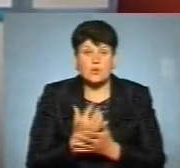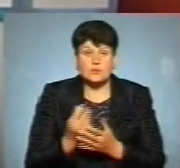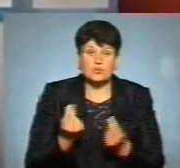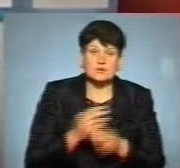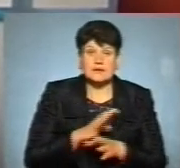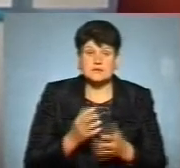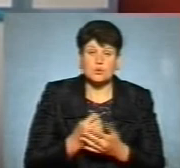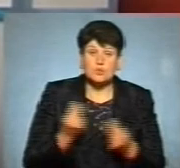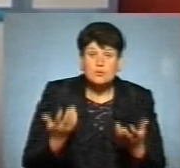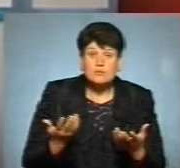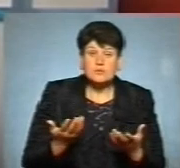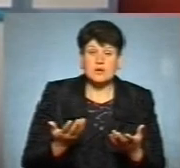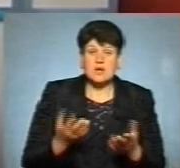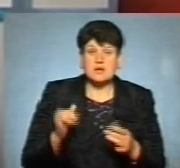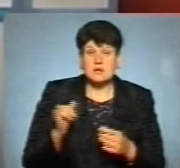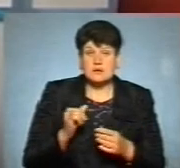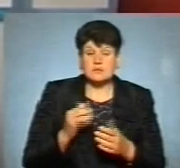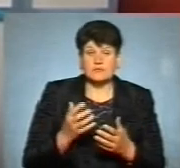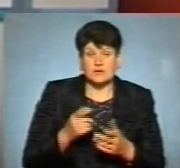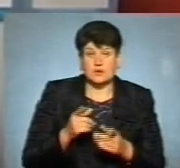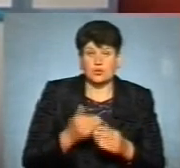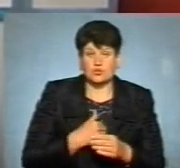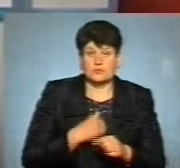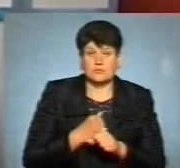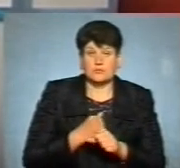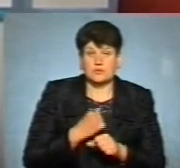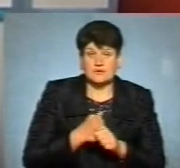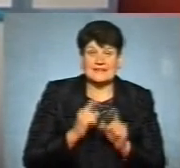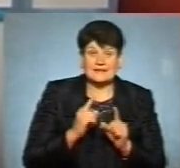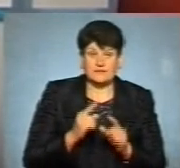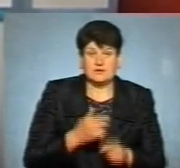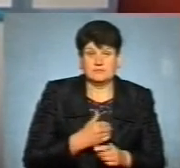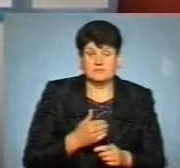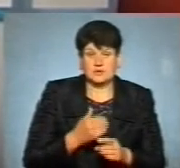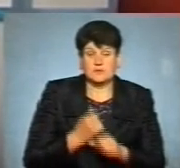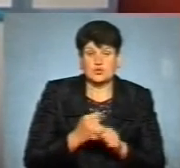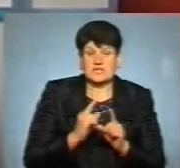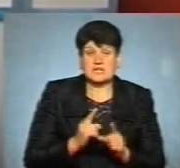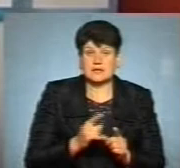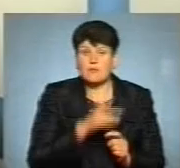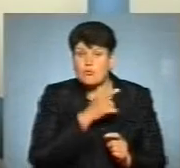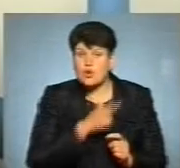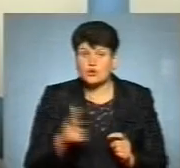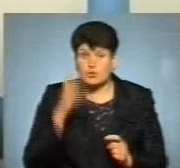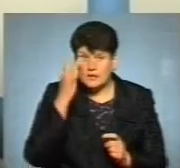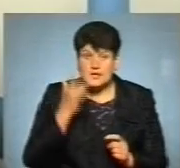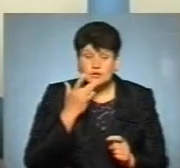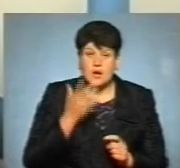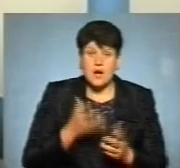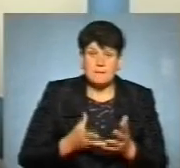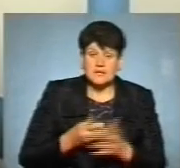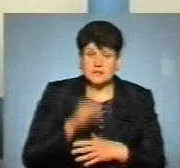заробить. Вони ж практично працюють лише протягом літа, а вже платити зарплату постійно потрібно